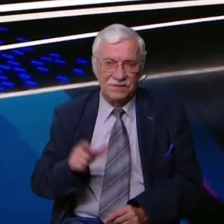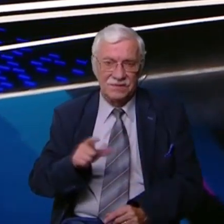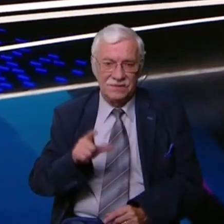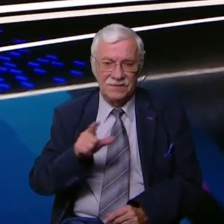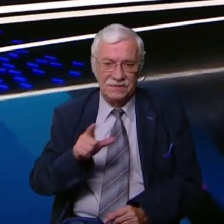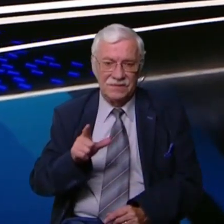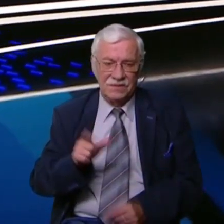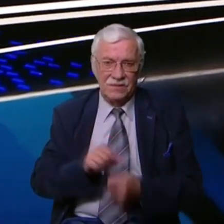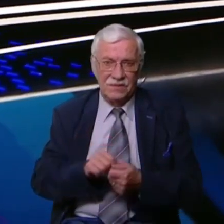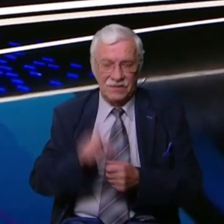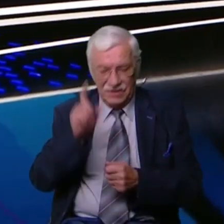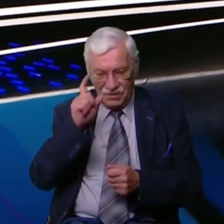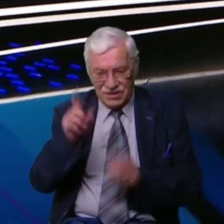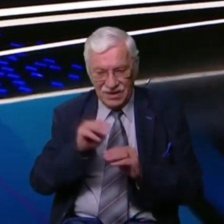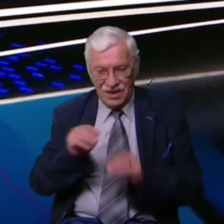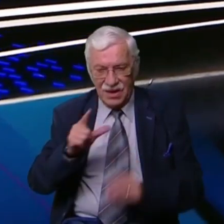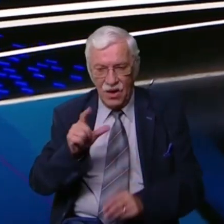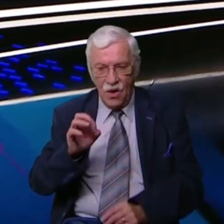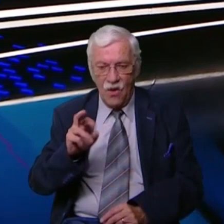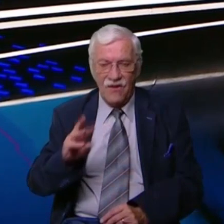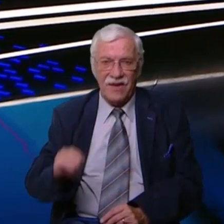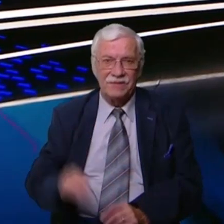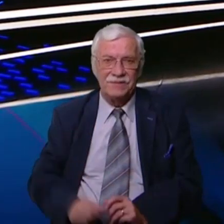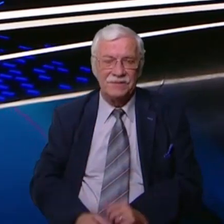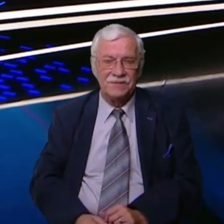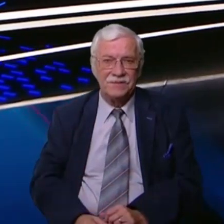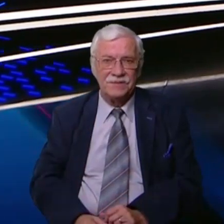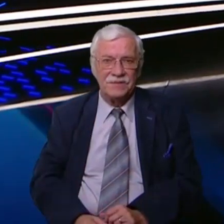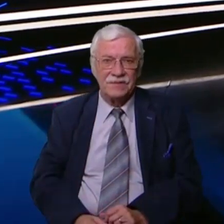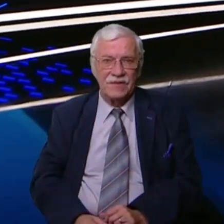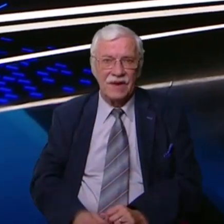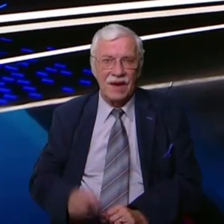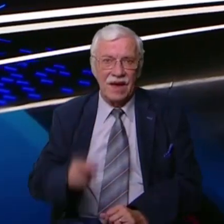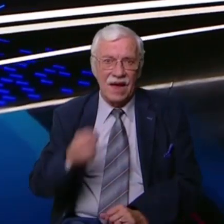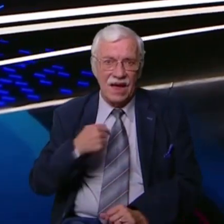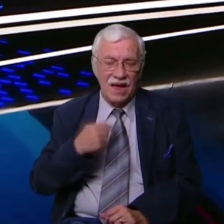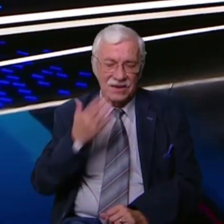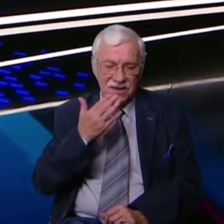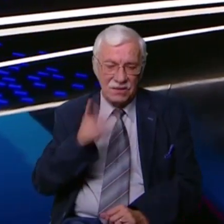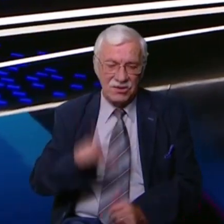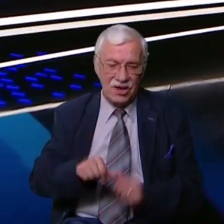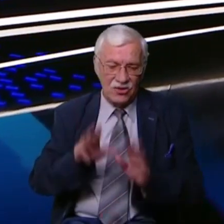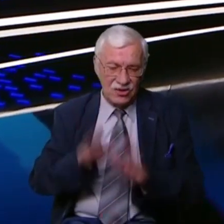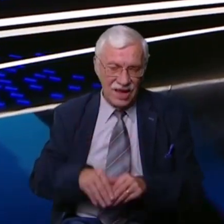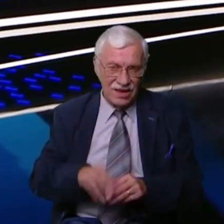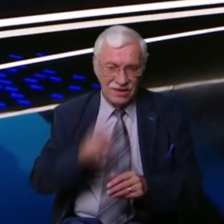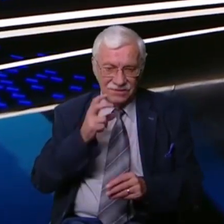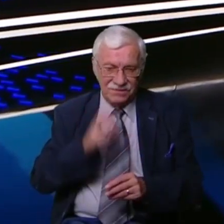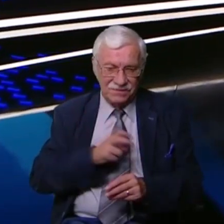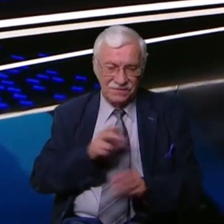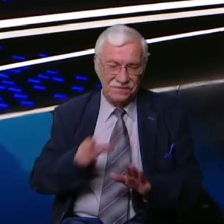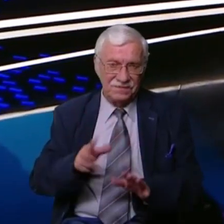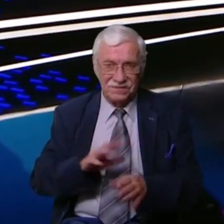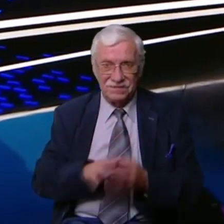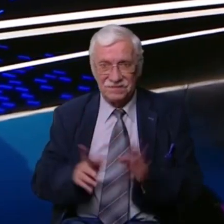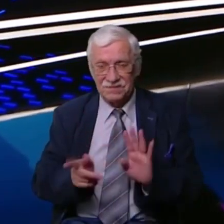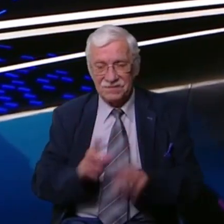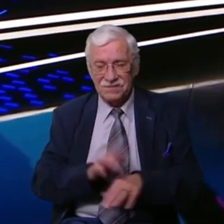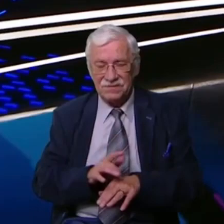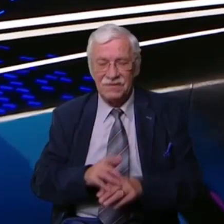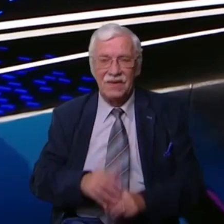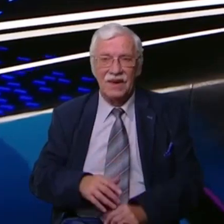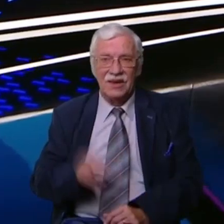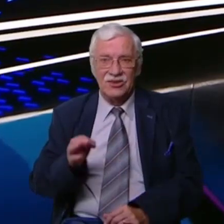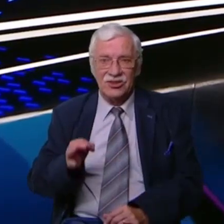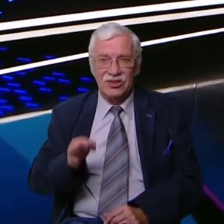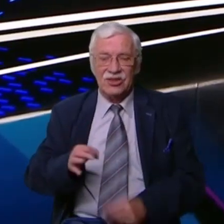zastąpić. Nie zaskoczyła ta informacja o Czerczesowie, ponieważ jeszcze kilka dni temu czytałam, że zostanie w reprezentacji Rosji bez względu na wynik. Dzisiaj